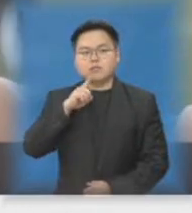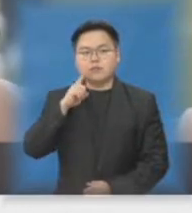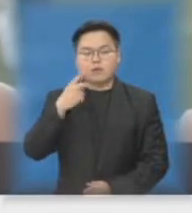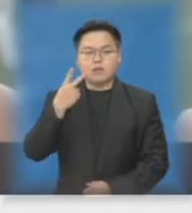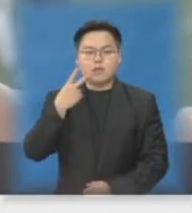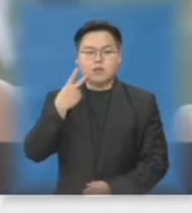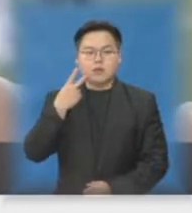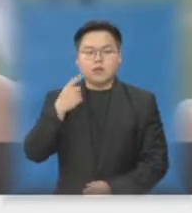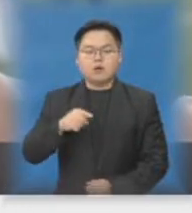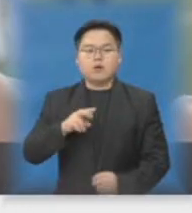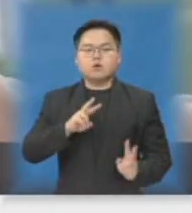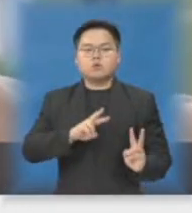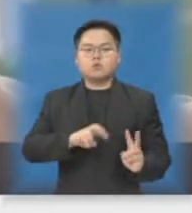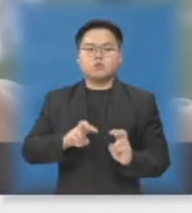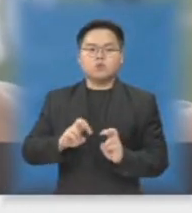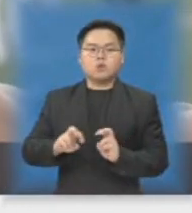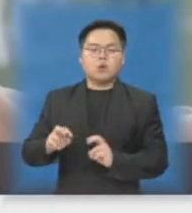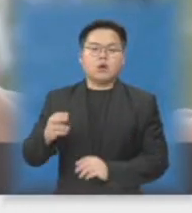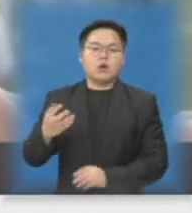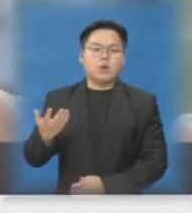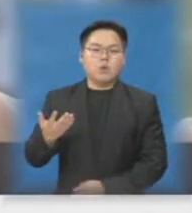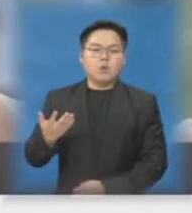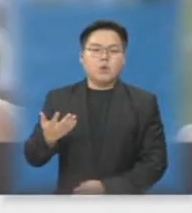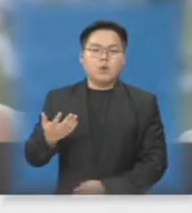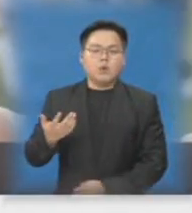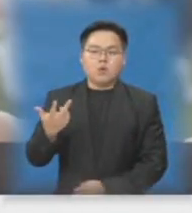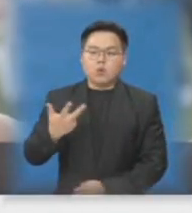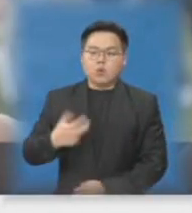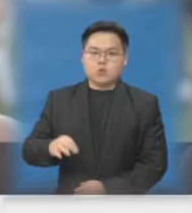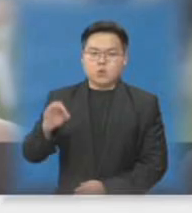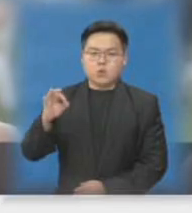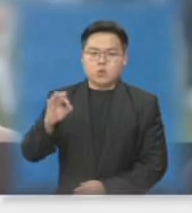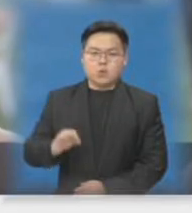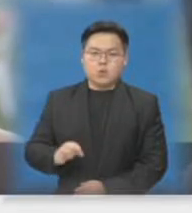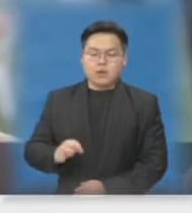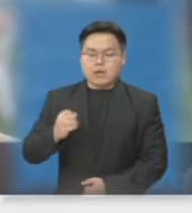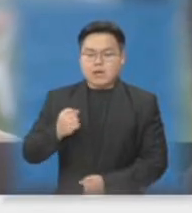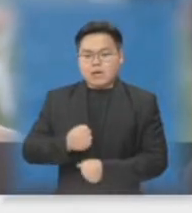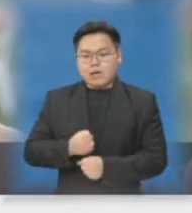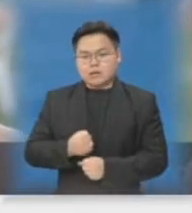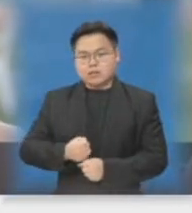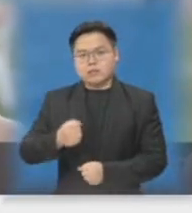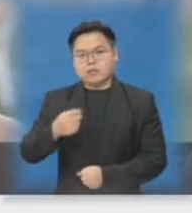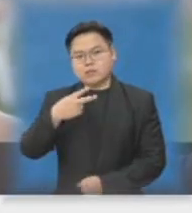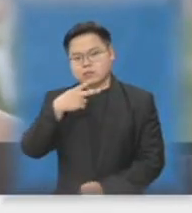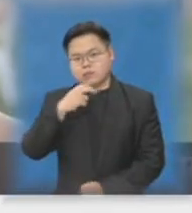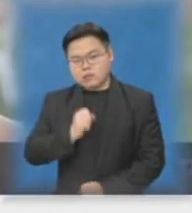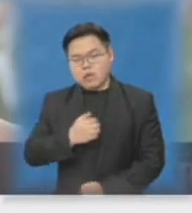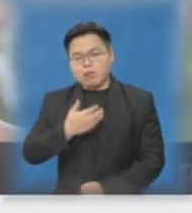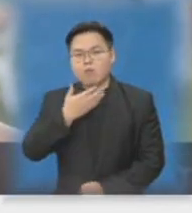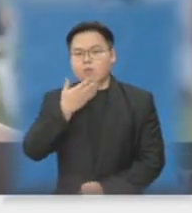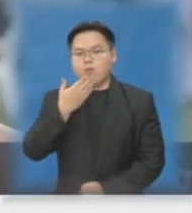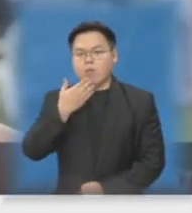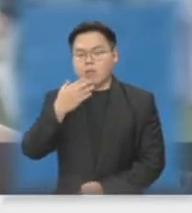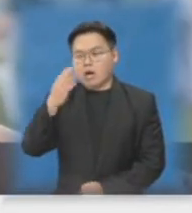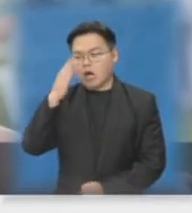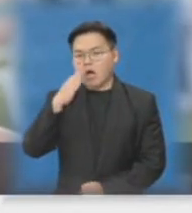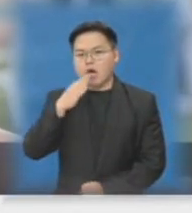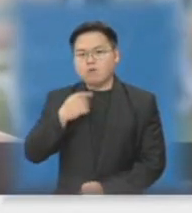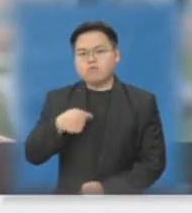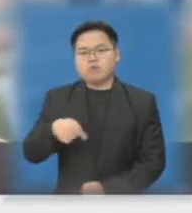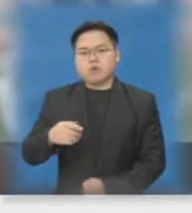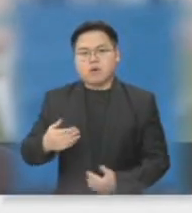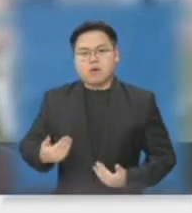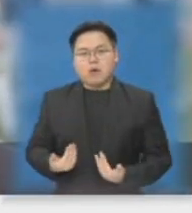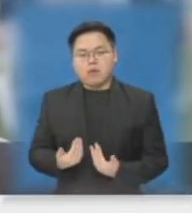одоо судалгаагаар бол 30 орчим хүн бол одоо ажил орлогогүй иймэрхүү байдлаар ууж явахаа хажууд